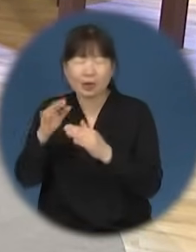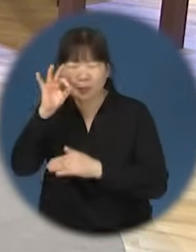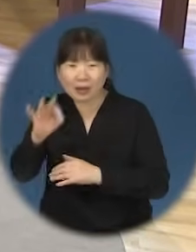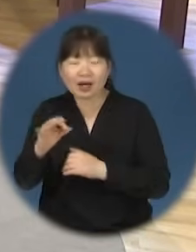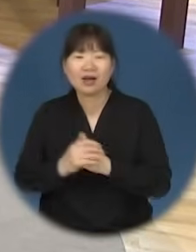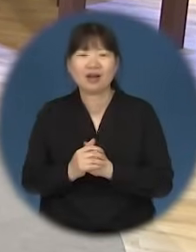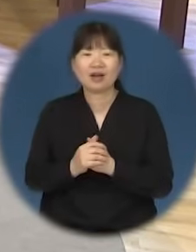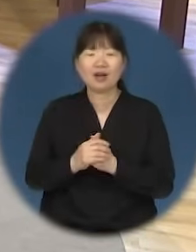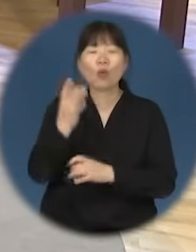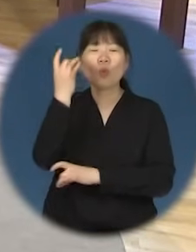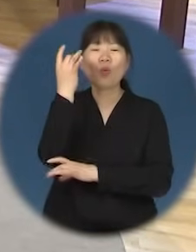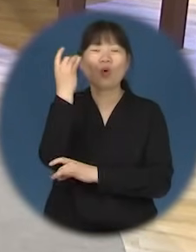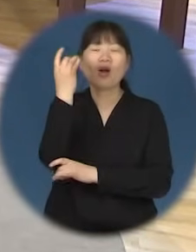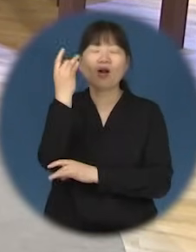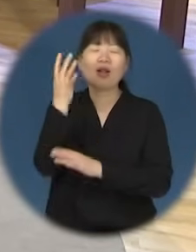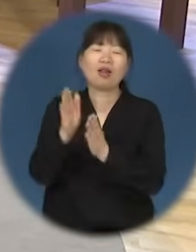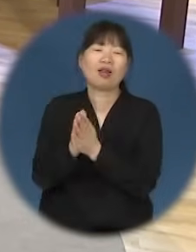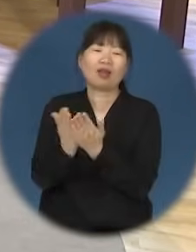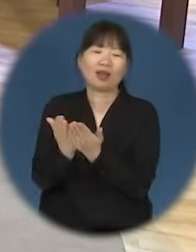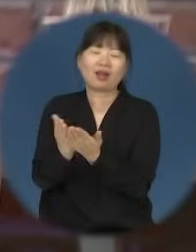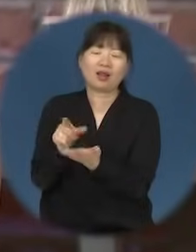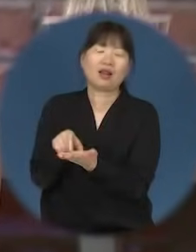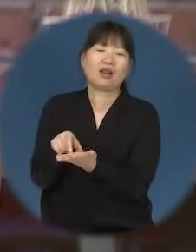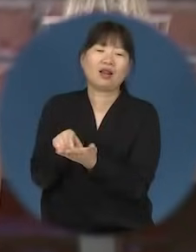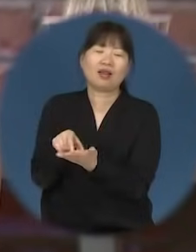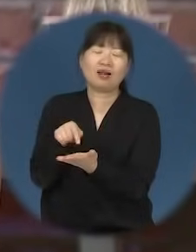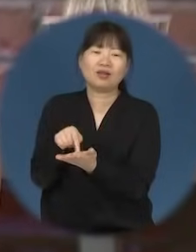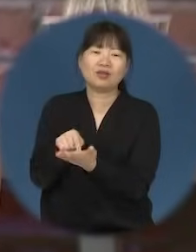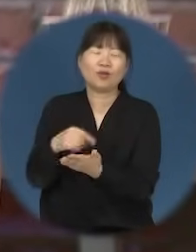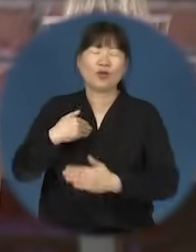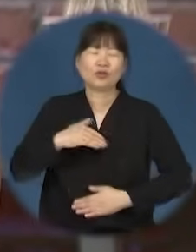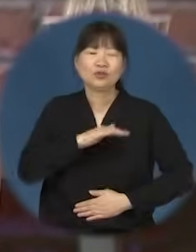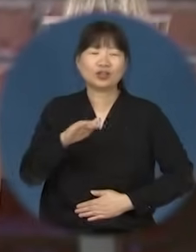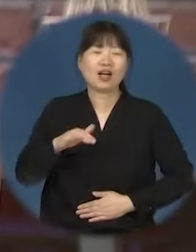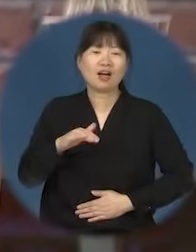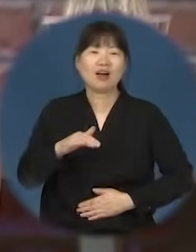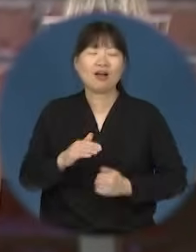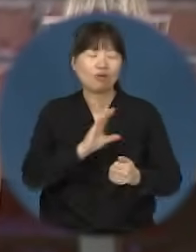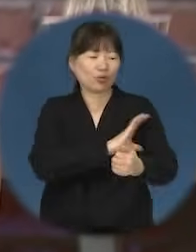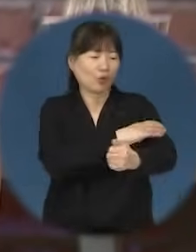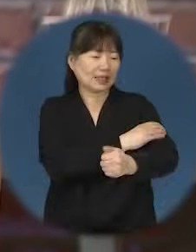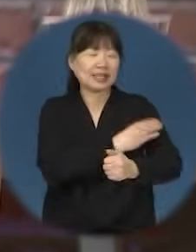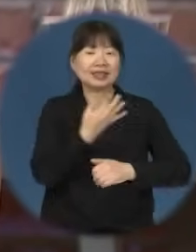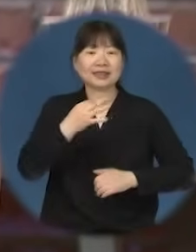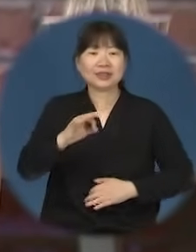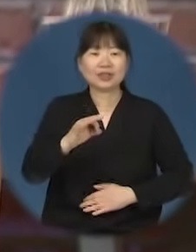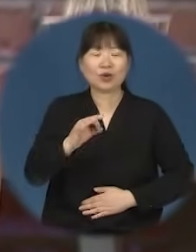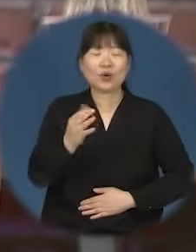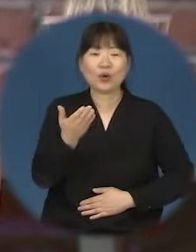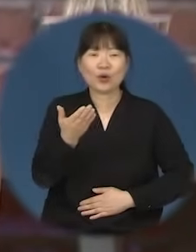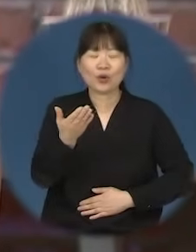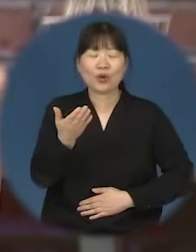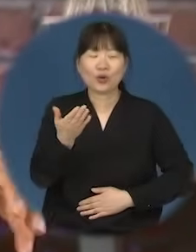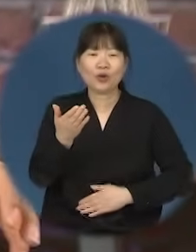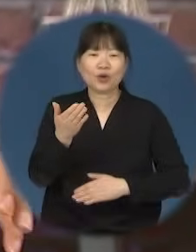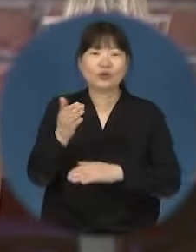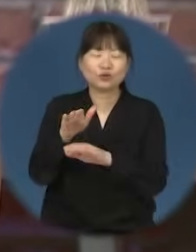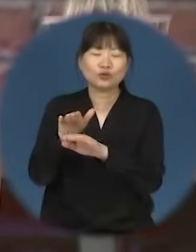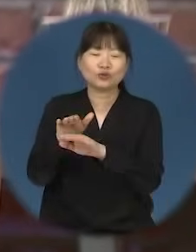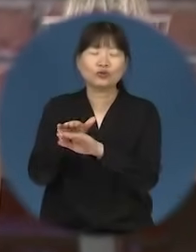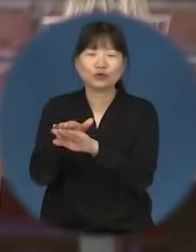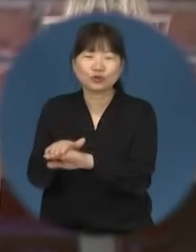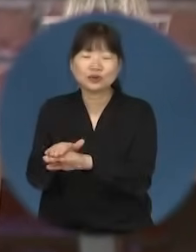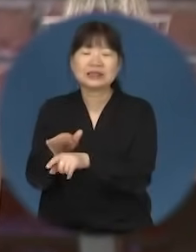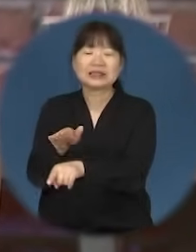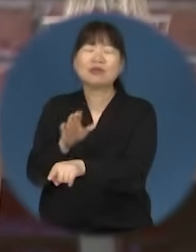모든 원장 이런 기록을 우리가 권위를 인정하는 곳에다가 두고 이게